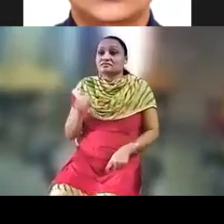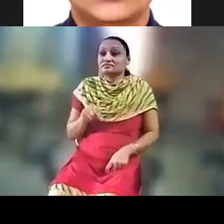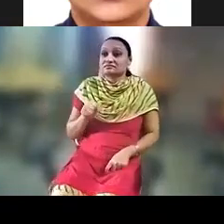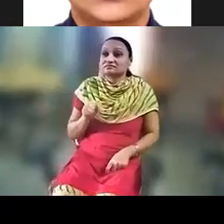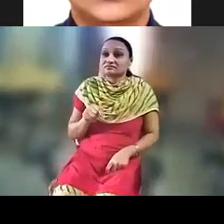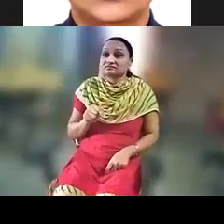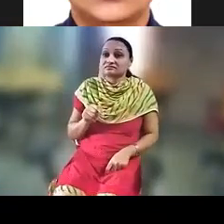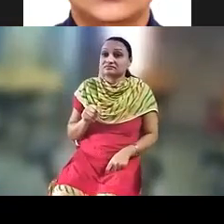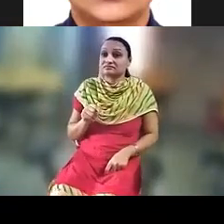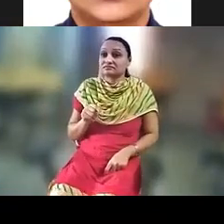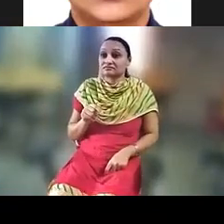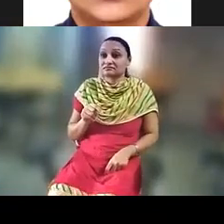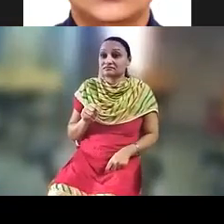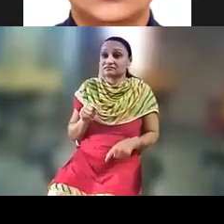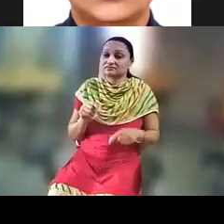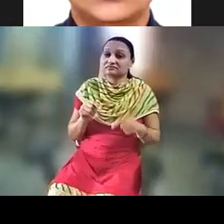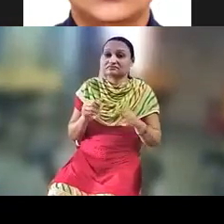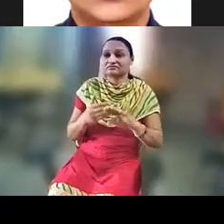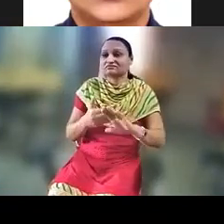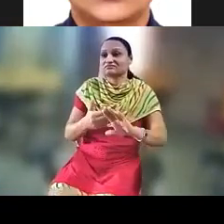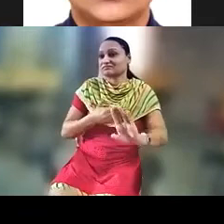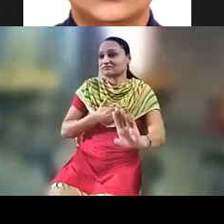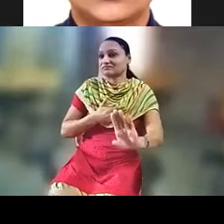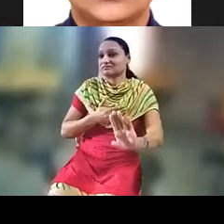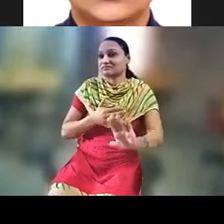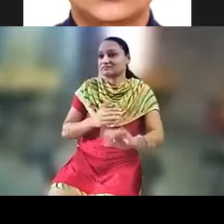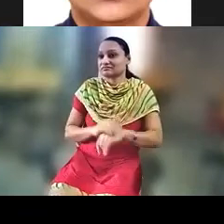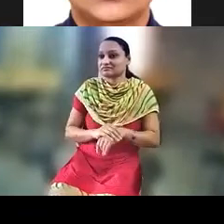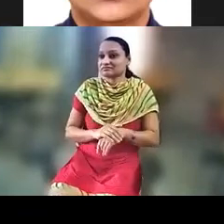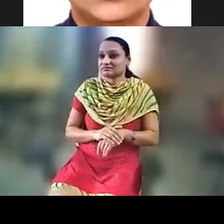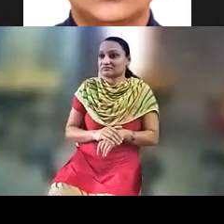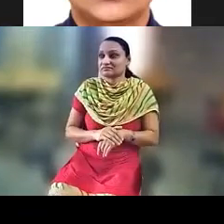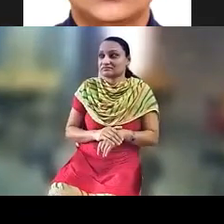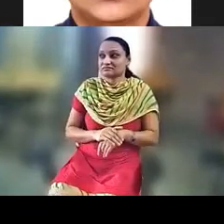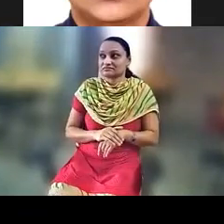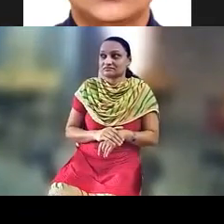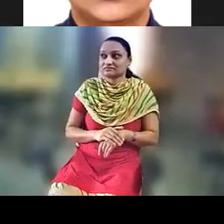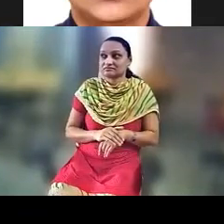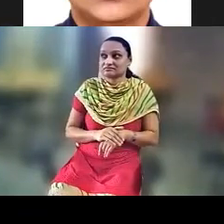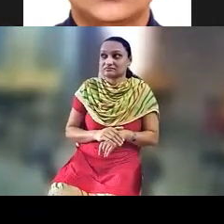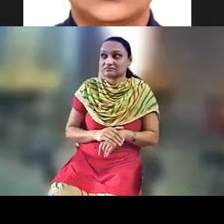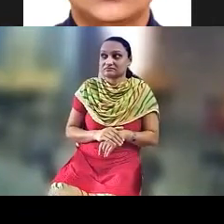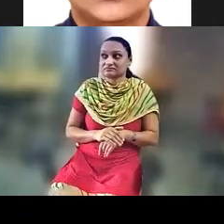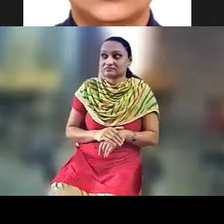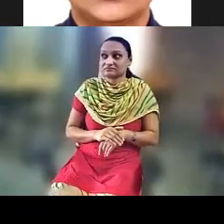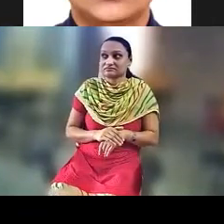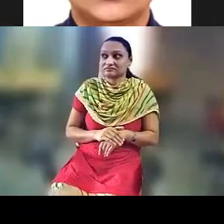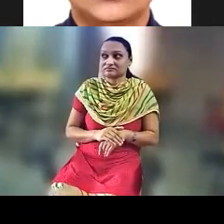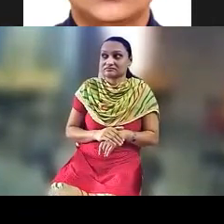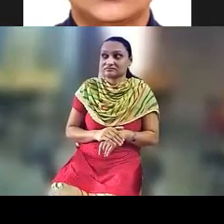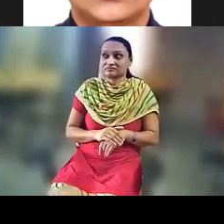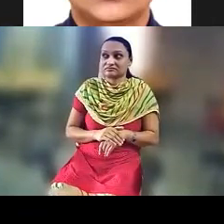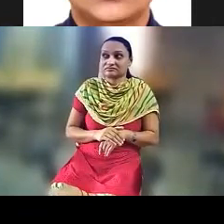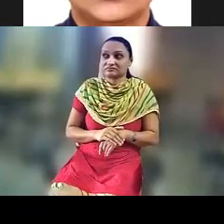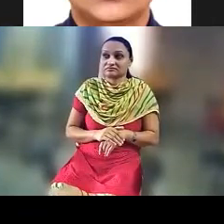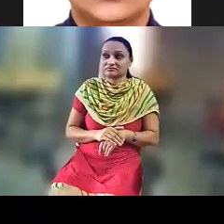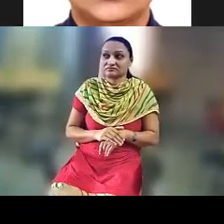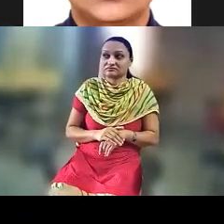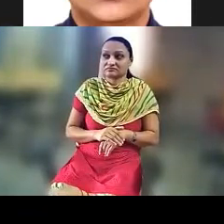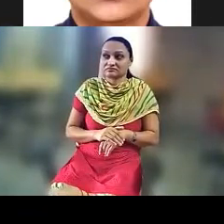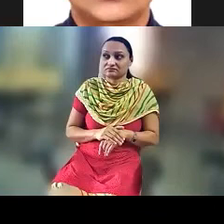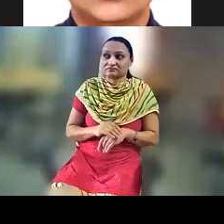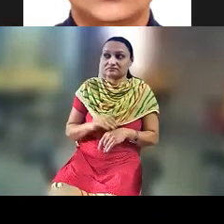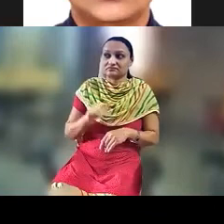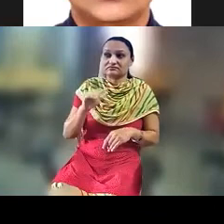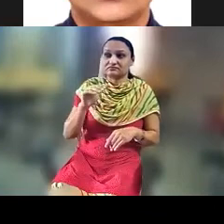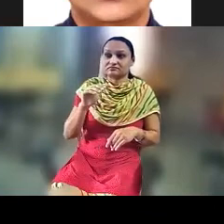बच्चे पिछड़ गए। 8 ग्रेडर्स नॉट प्रोफिशिएंट इन मैथ। सो 8th क्लास के बच्चे